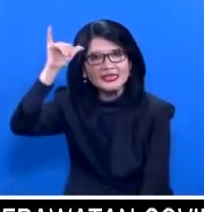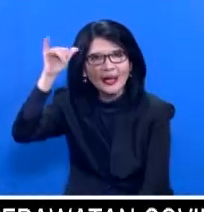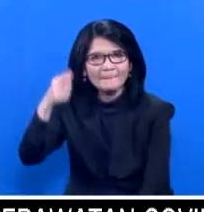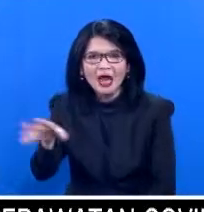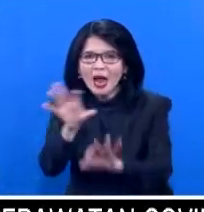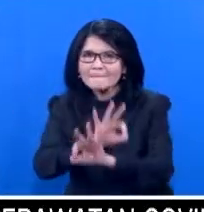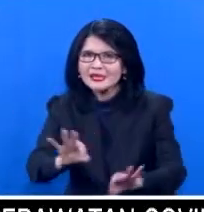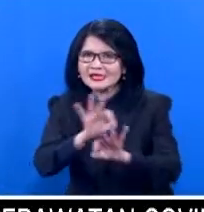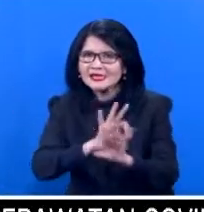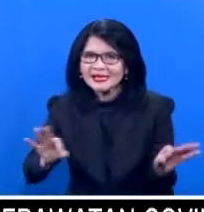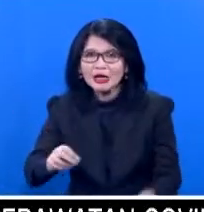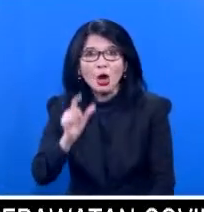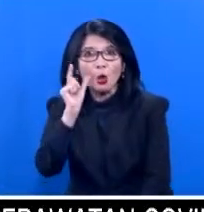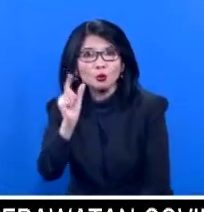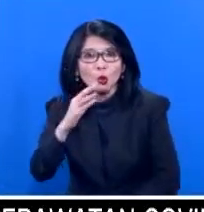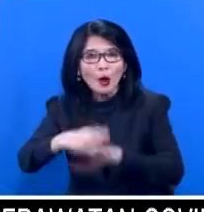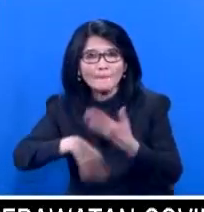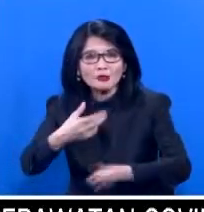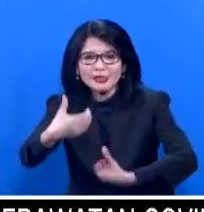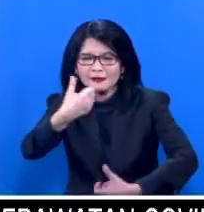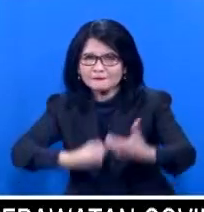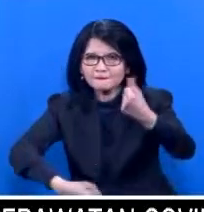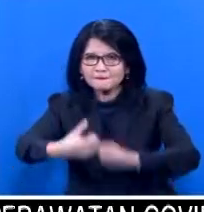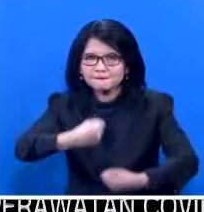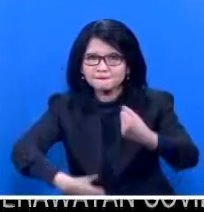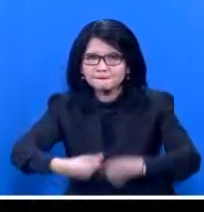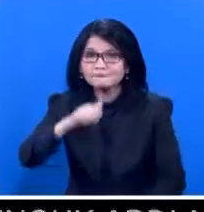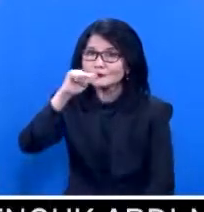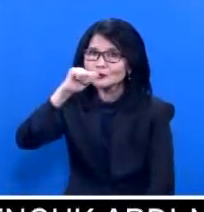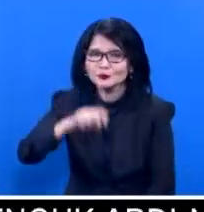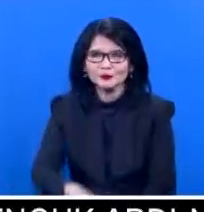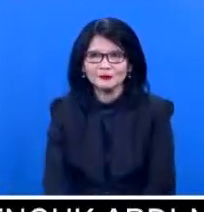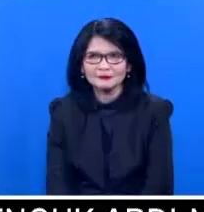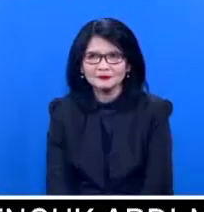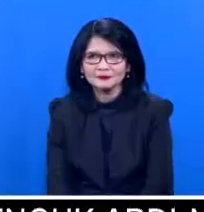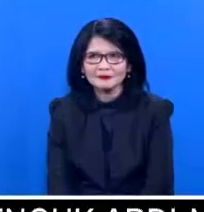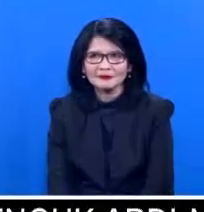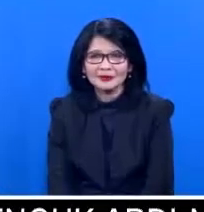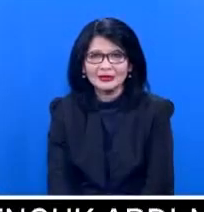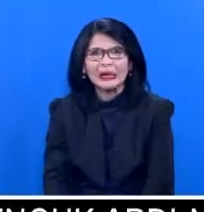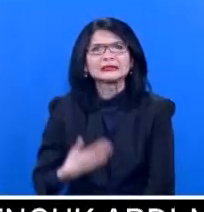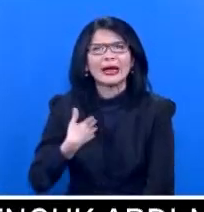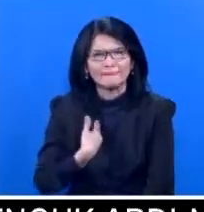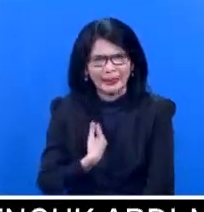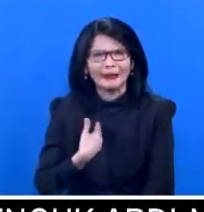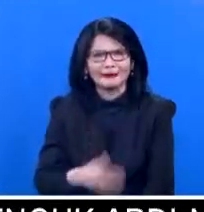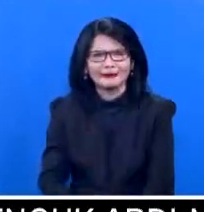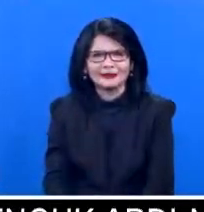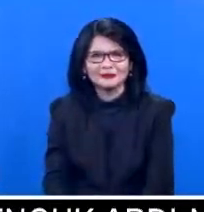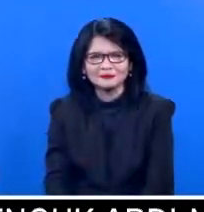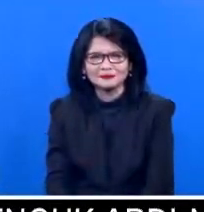nanti nyaman juga pas lagi merah sama pas lagi ngasih makan sapinya. Lumayan juga, harus kuat.